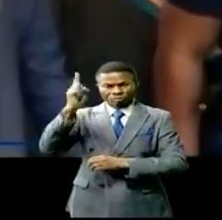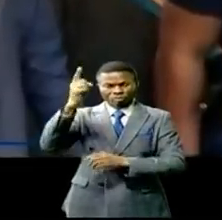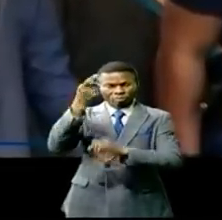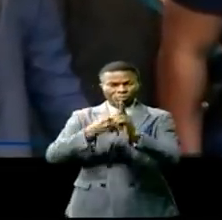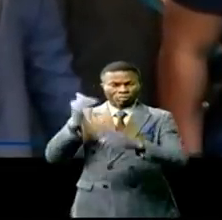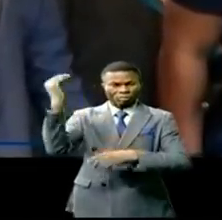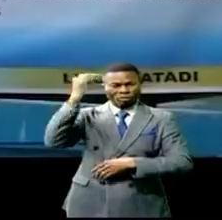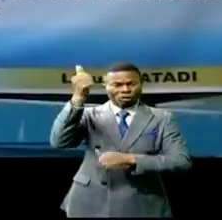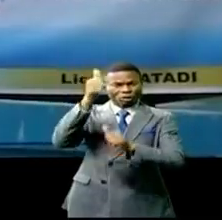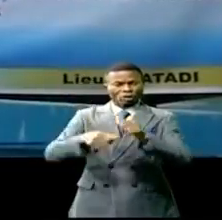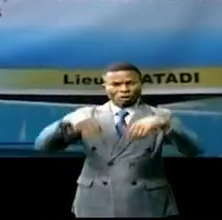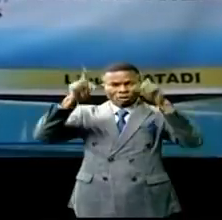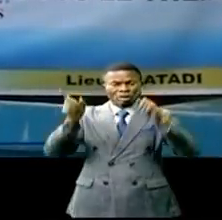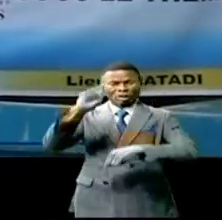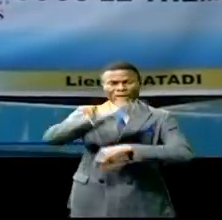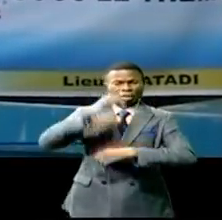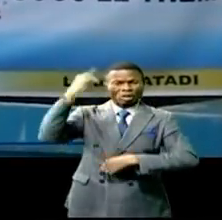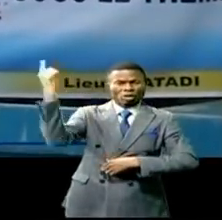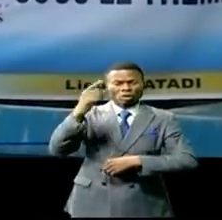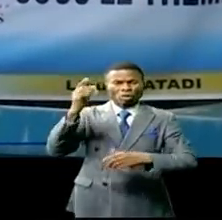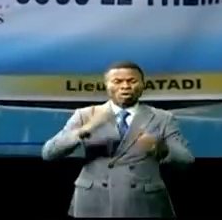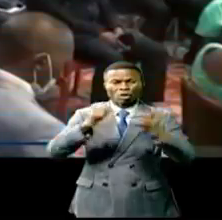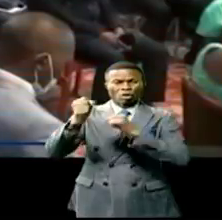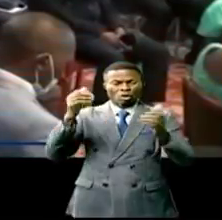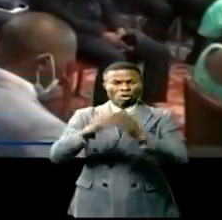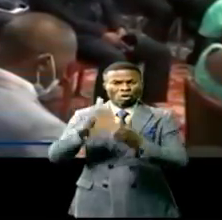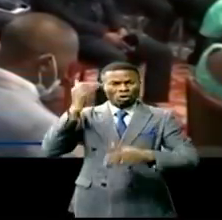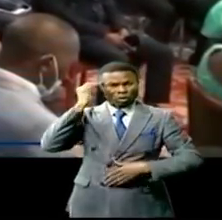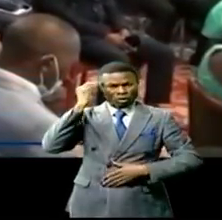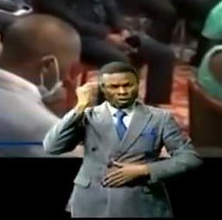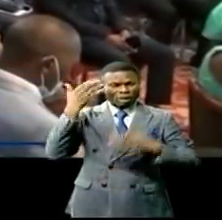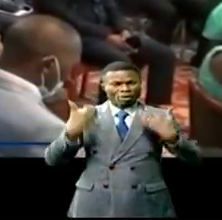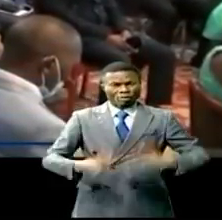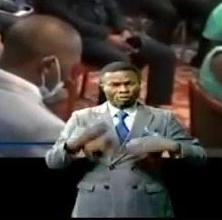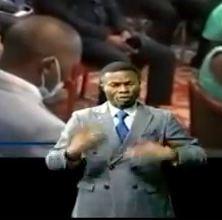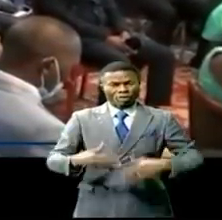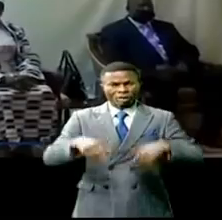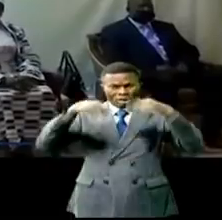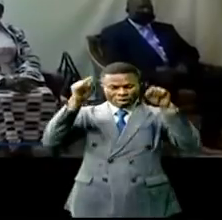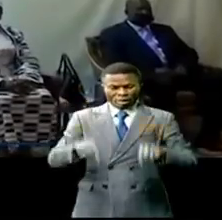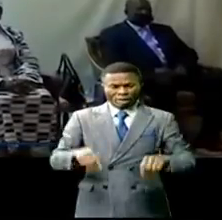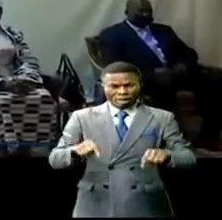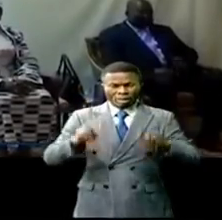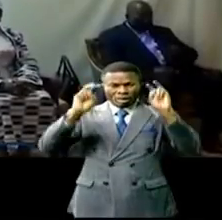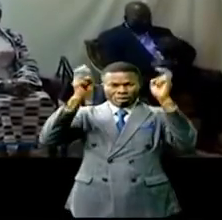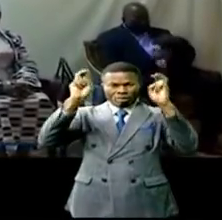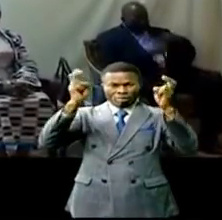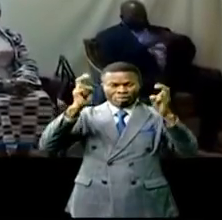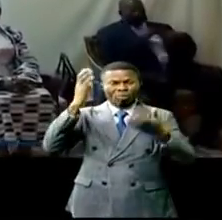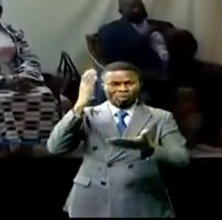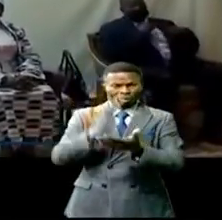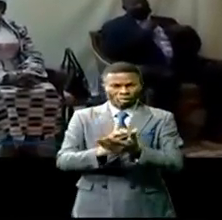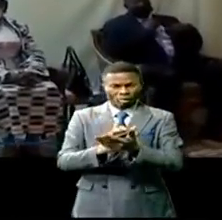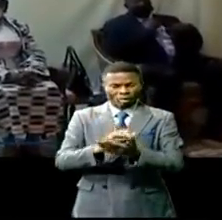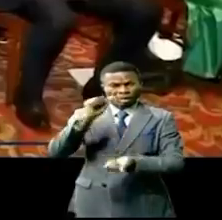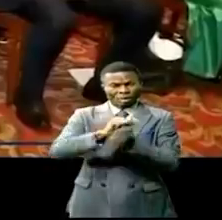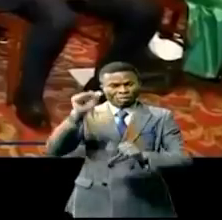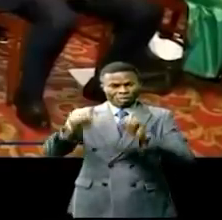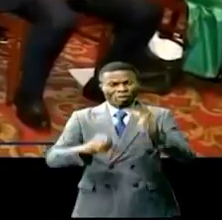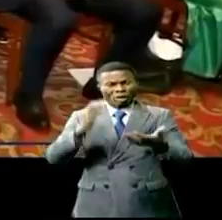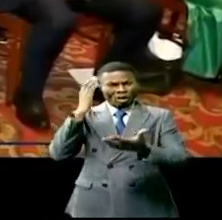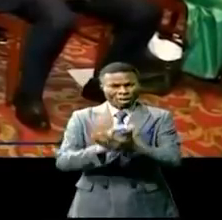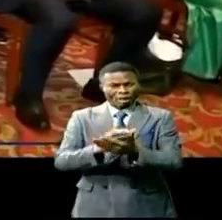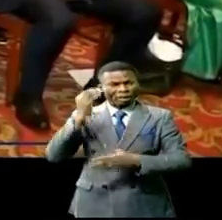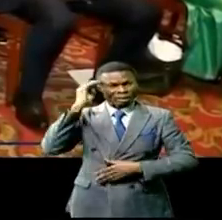de chaque année la journée mondiale de lutte contre le sida a été célébrée pour cette année sur le thème mettre fin aux inégalités mettre